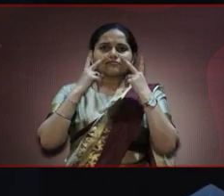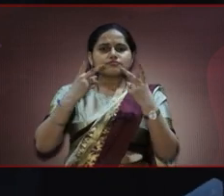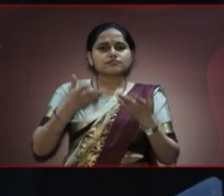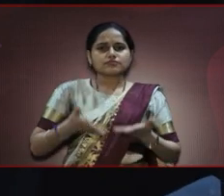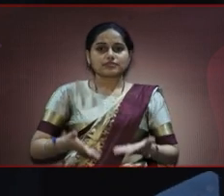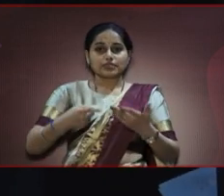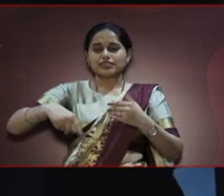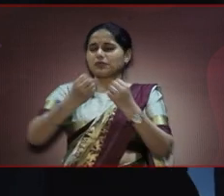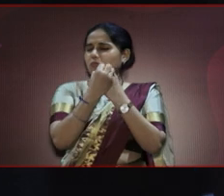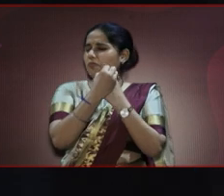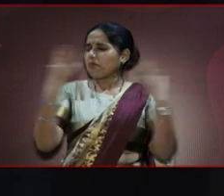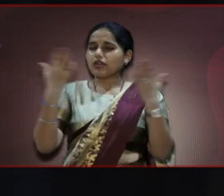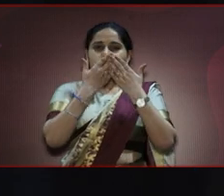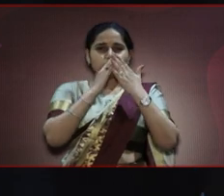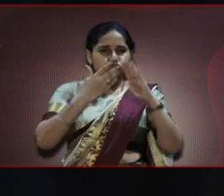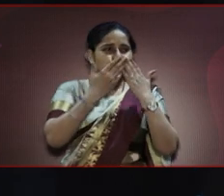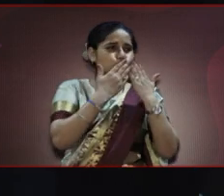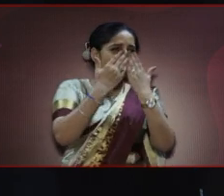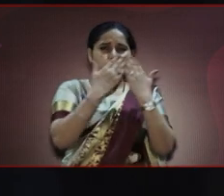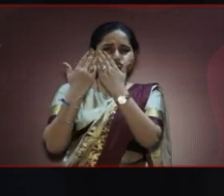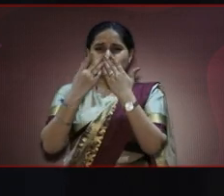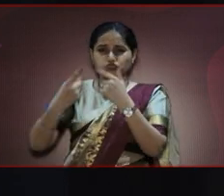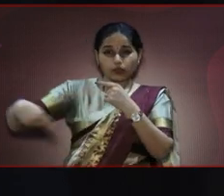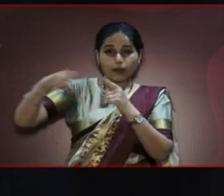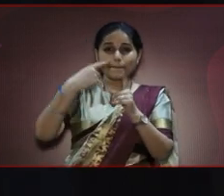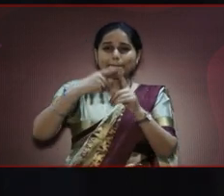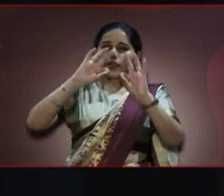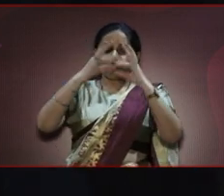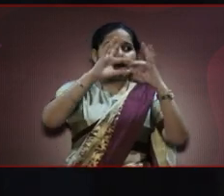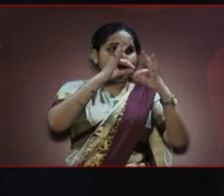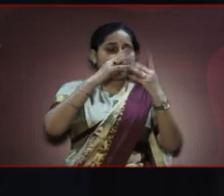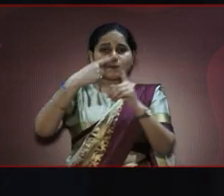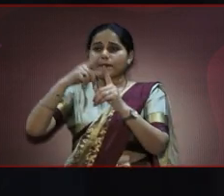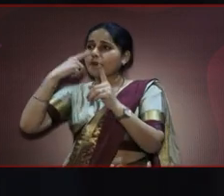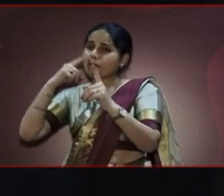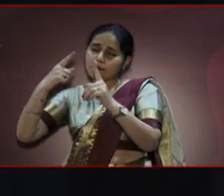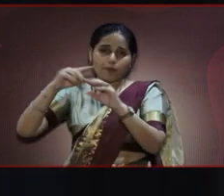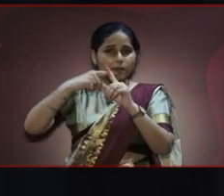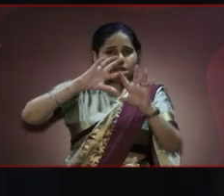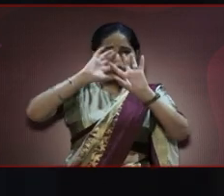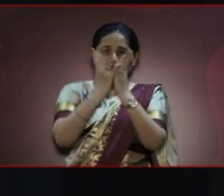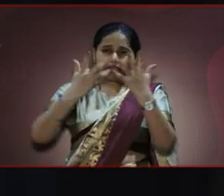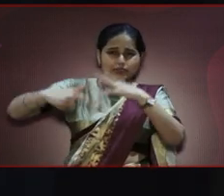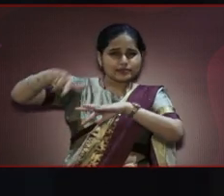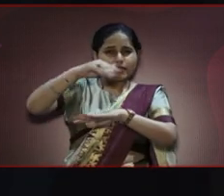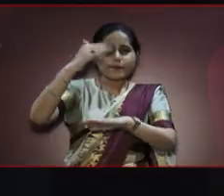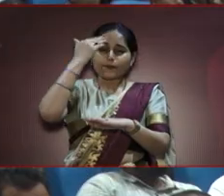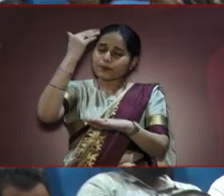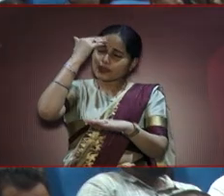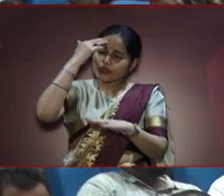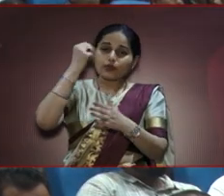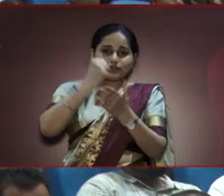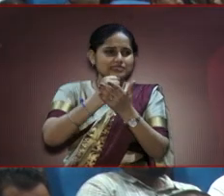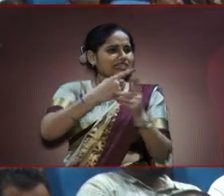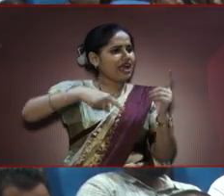से प्रत्येक स्कूल तक ये मैसेज जाना चाहिए, प्रत्येक परिवार तक ये मैसेज जाना चाहिए, समाज में मैसेज जाना चाहिए और जाएगा आप लोगों के माध्यम